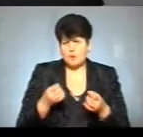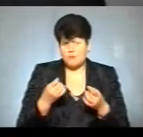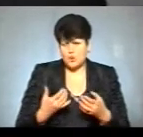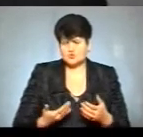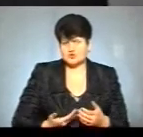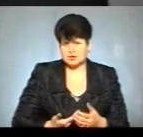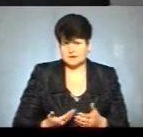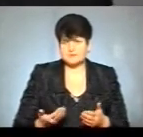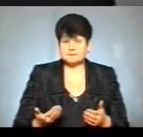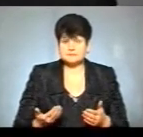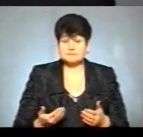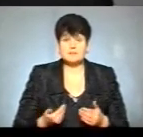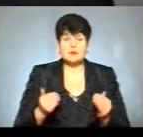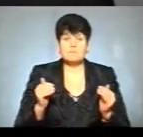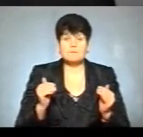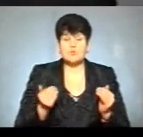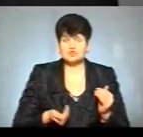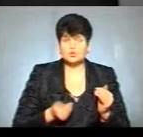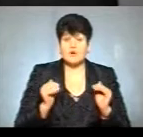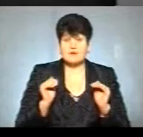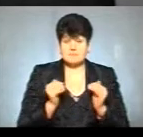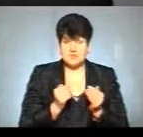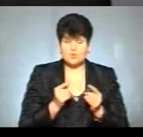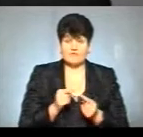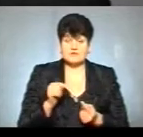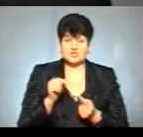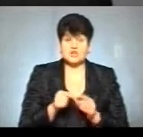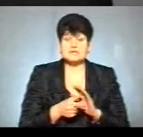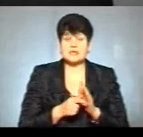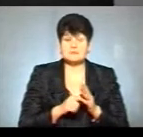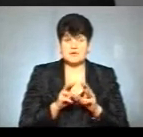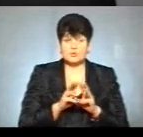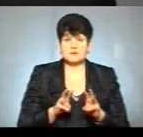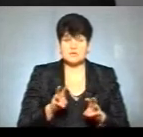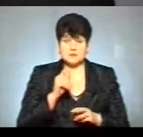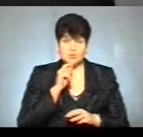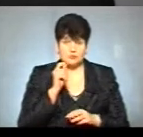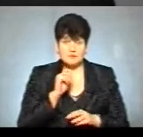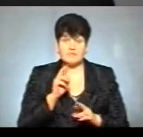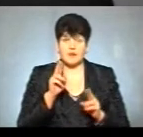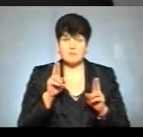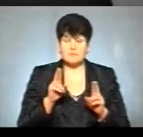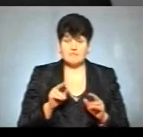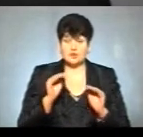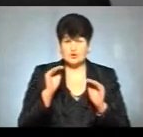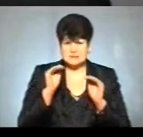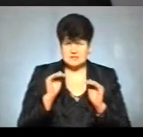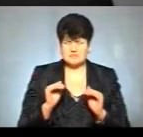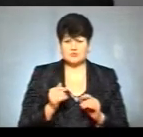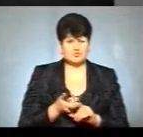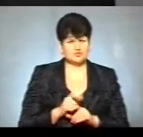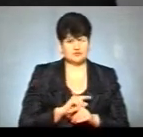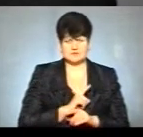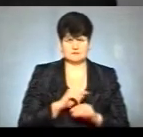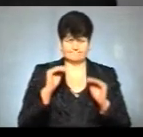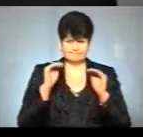прожити. І прожитковий мінімум визначається Кабінетом міністрів України. Як правило, його занижують, і то й значно